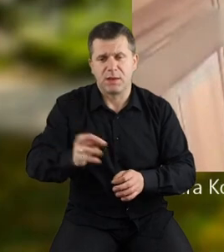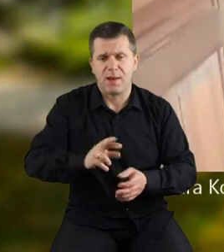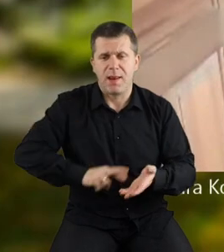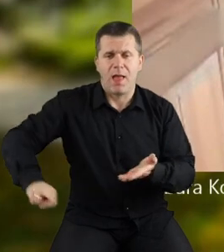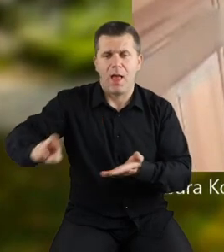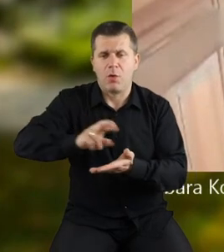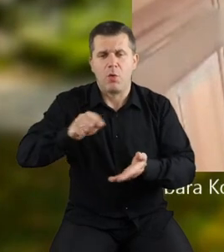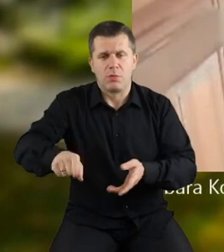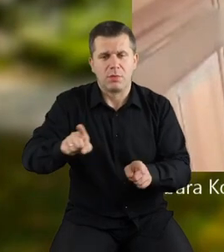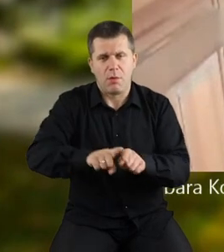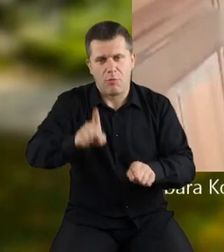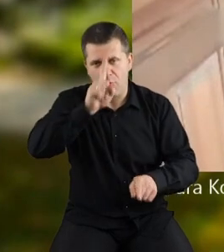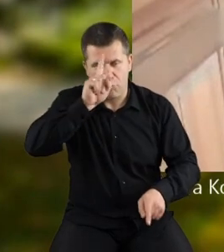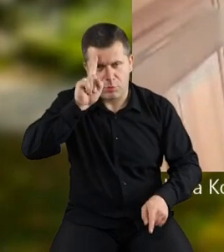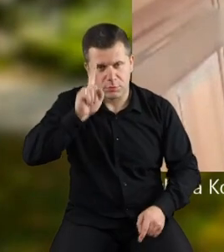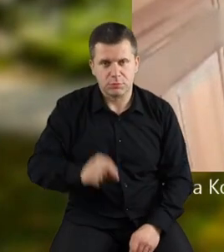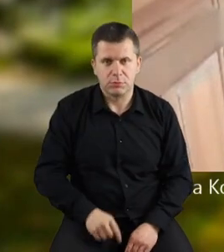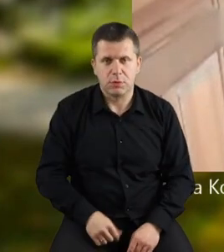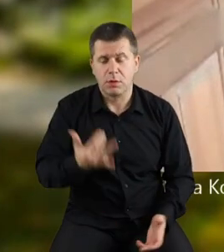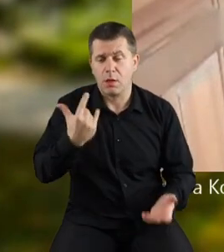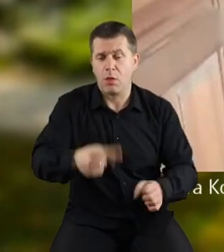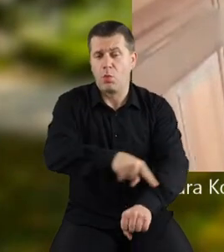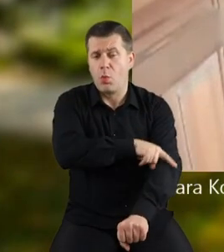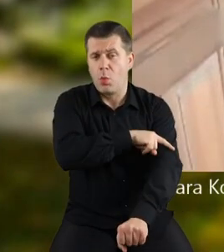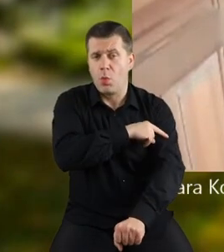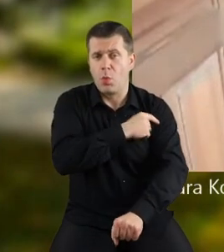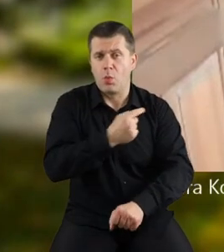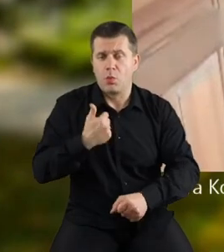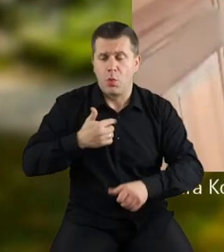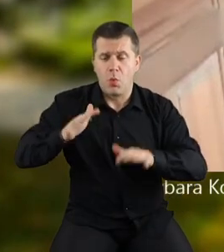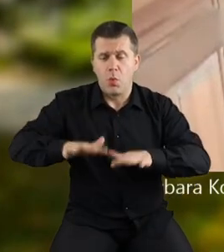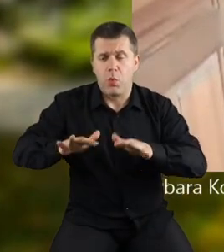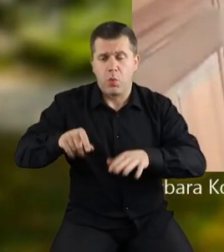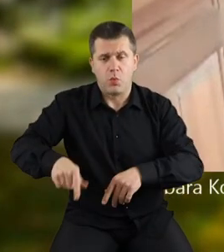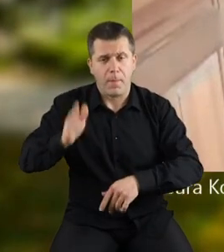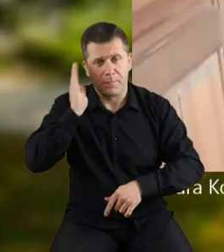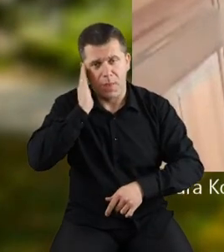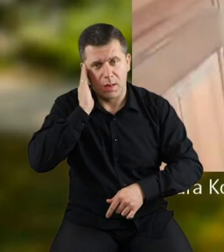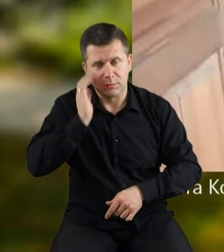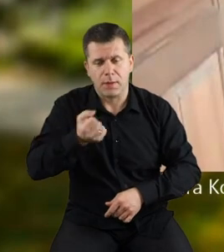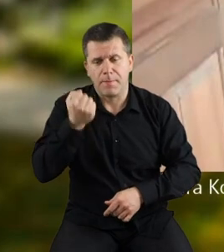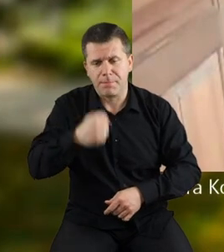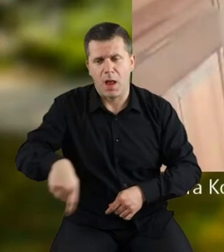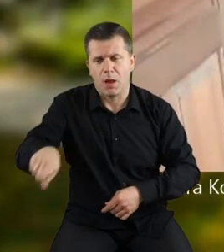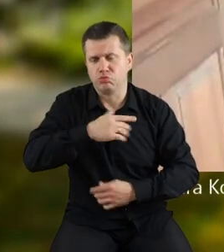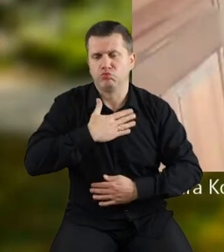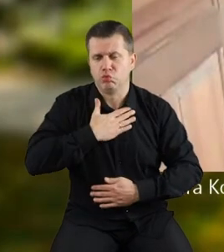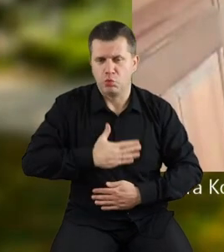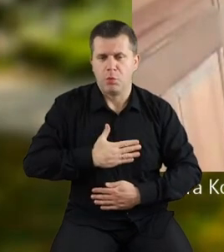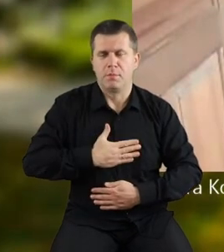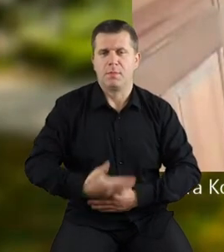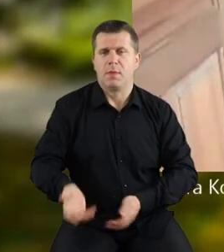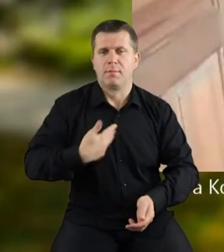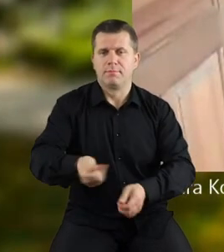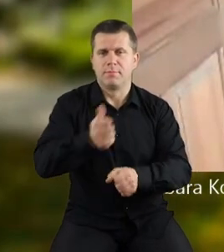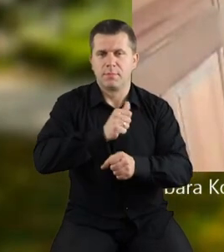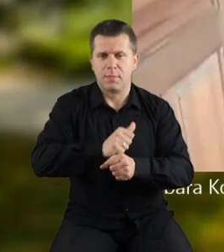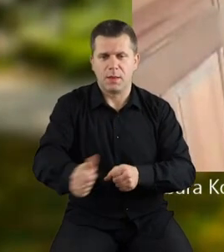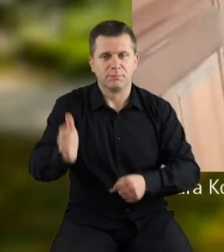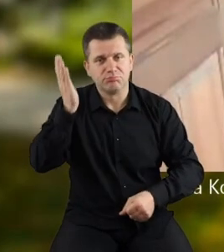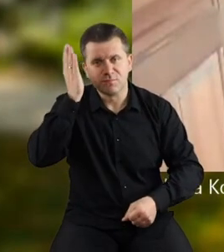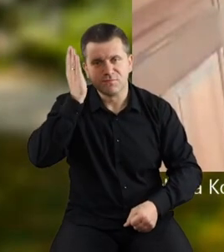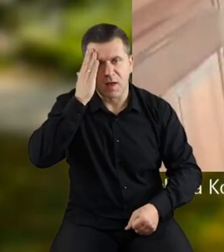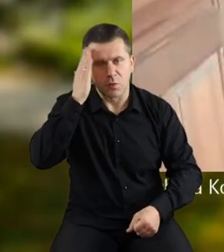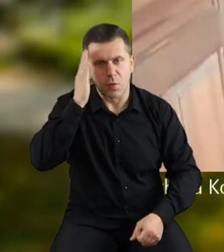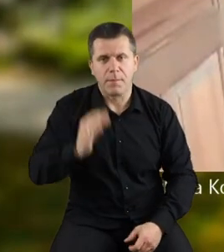region i szczególni ludzie. Im dłużej tu mieszkam, tym bardziej ich lubię.